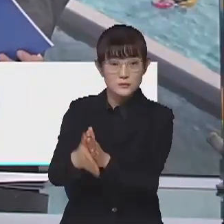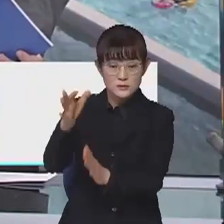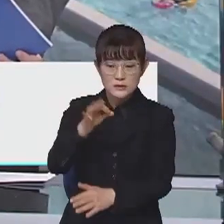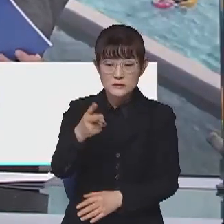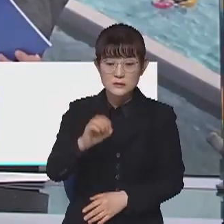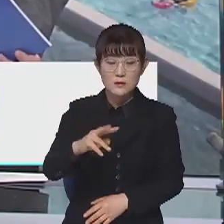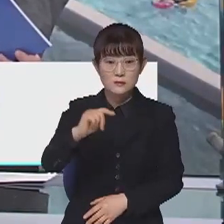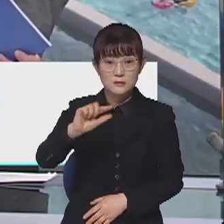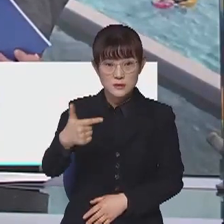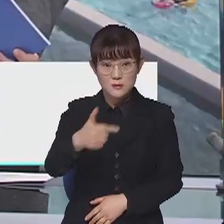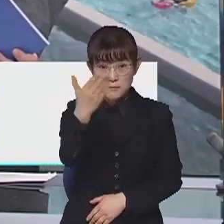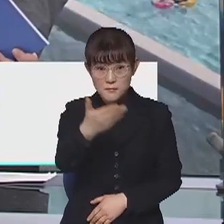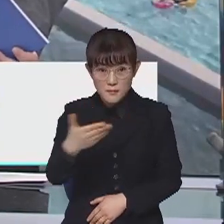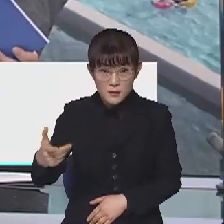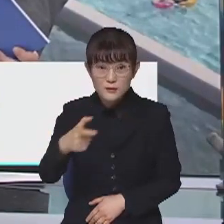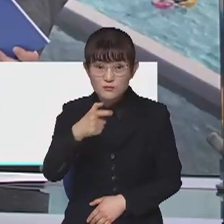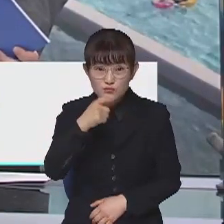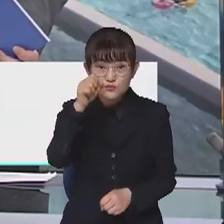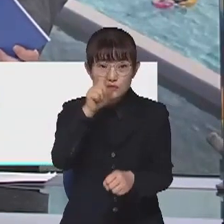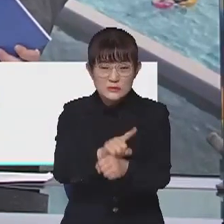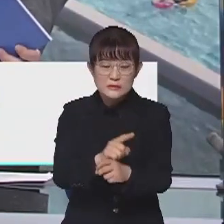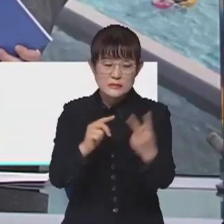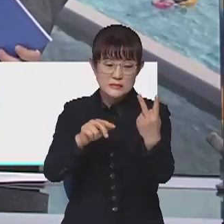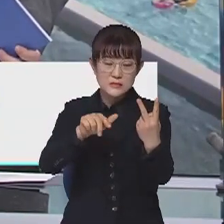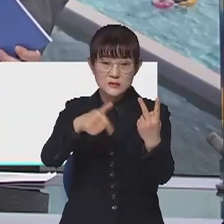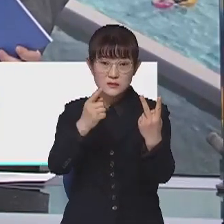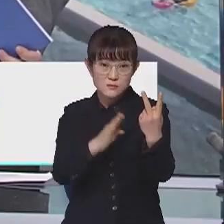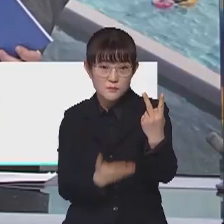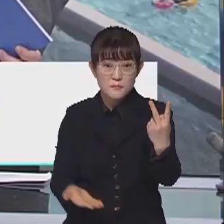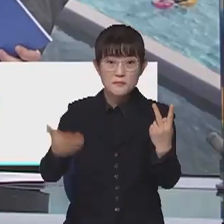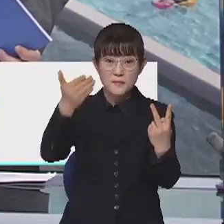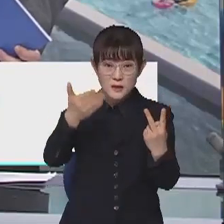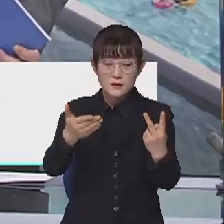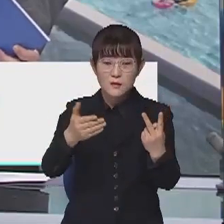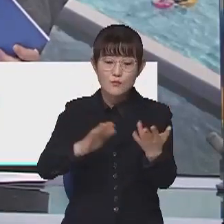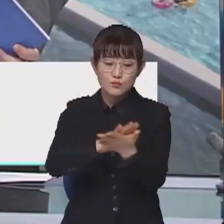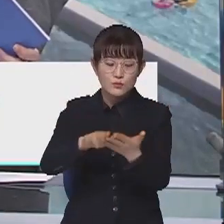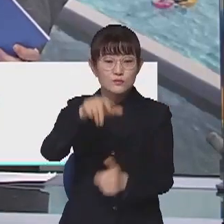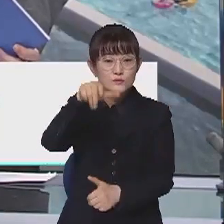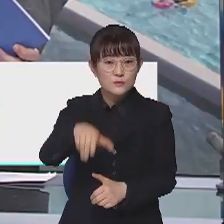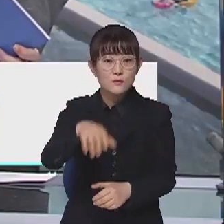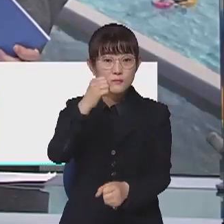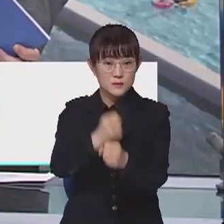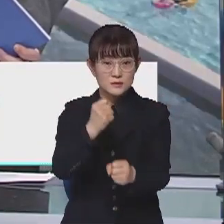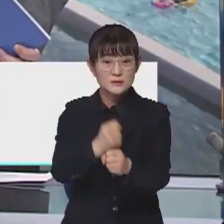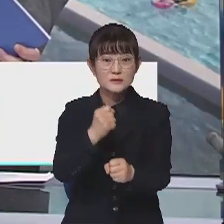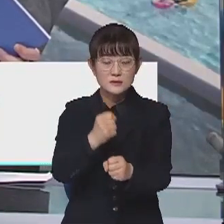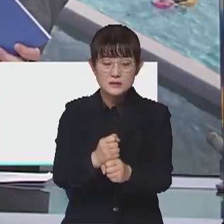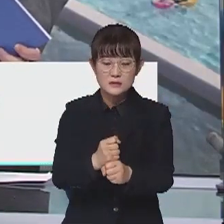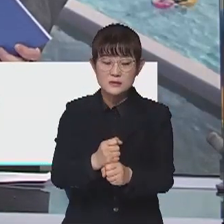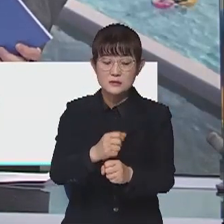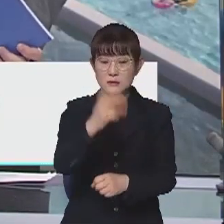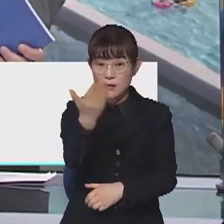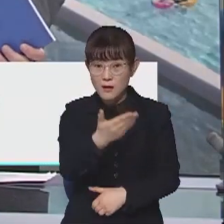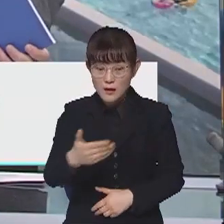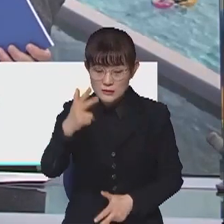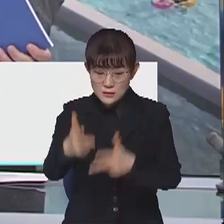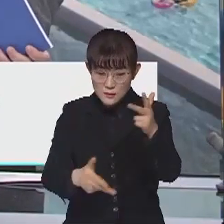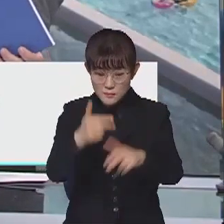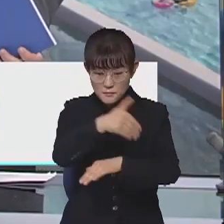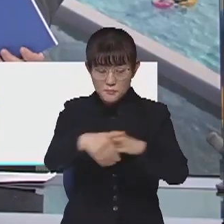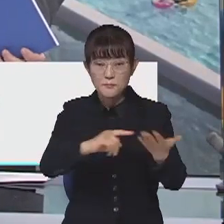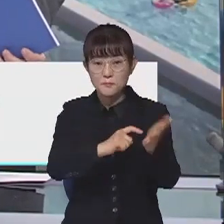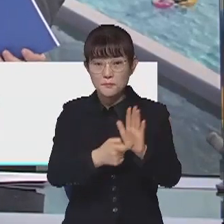광주광역시는 영산강의 수질을 2등급으로 올리고 자연형 물놀이장 등을 조성하는 영산강 Y벨트 사업의 밑그림을